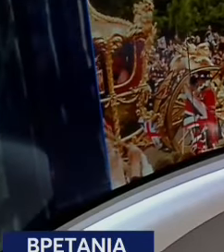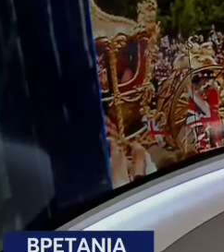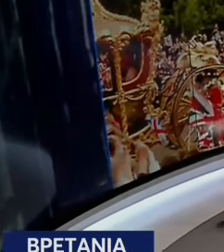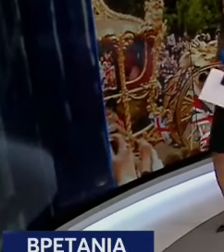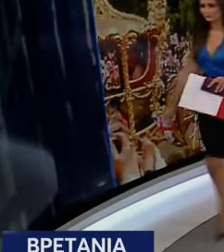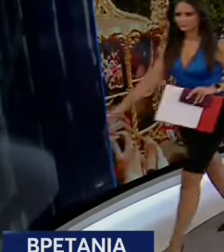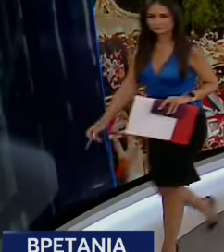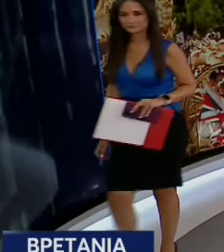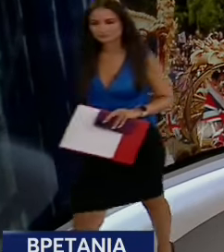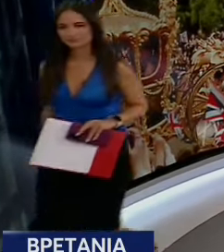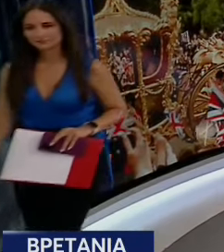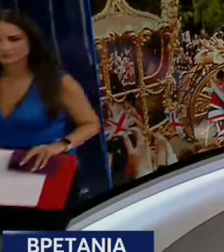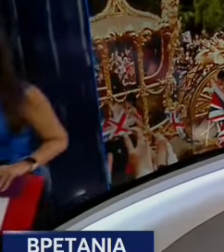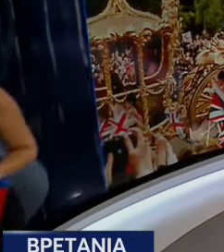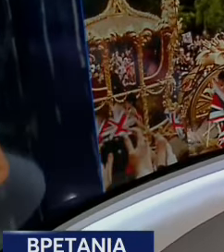δούμε